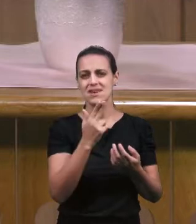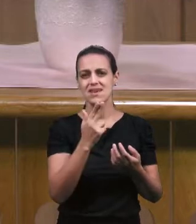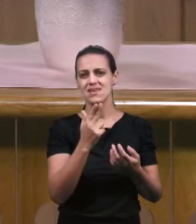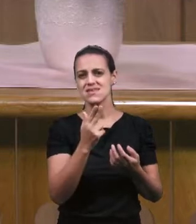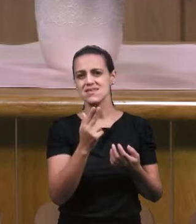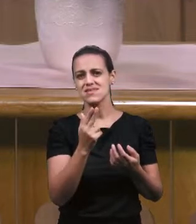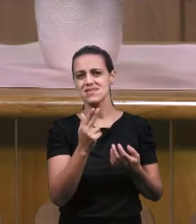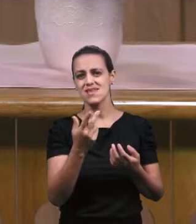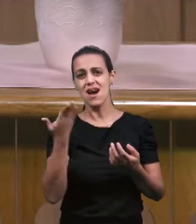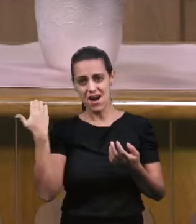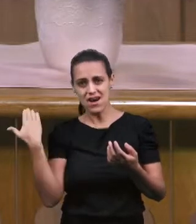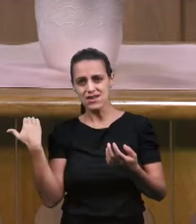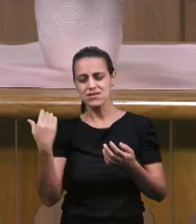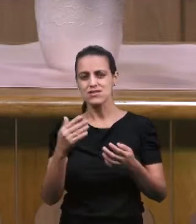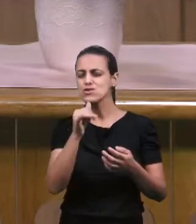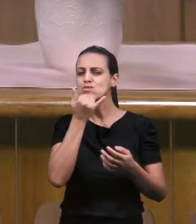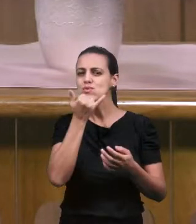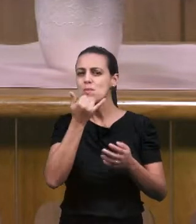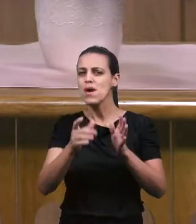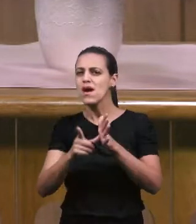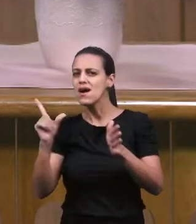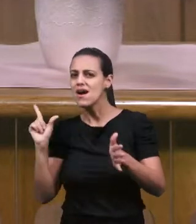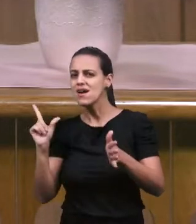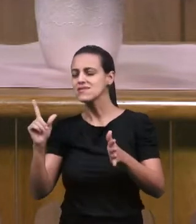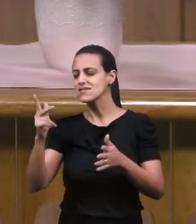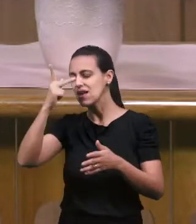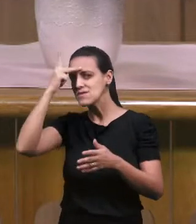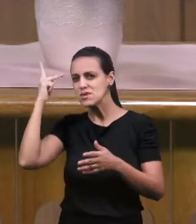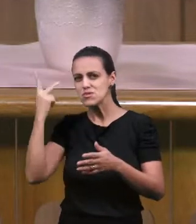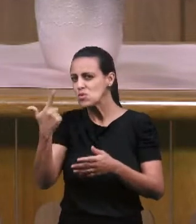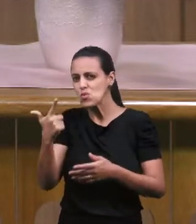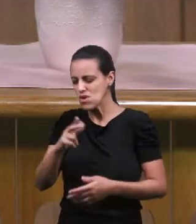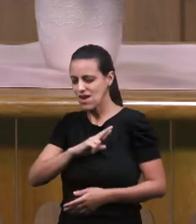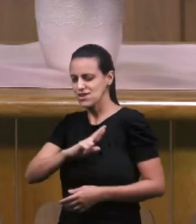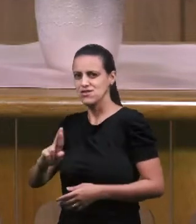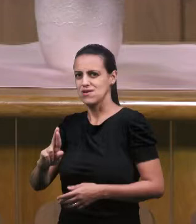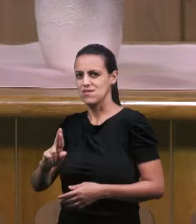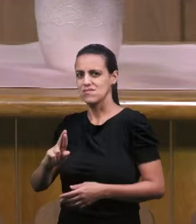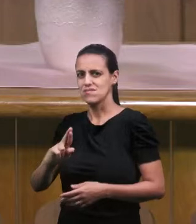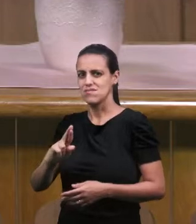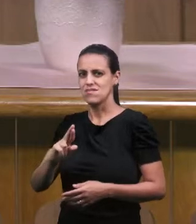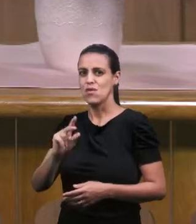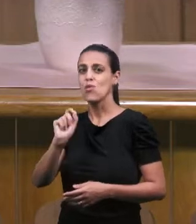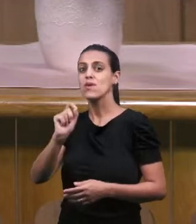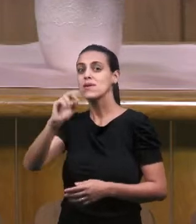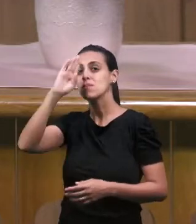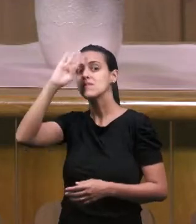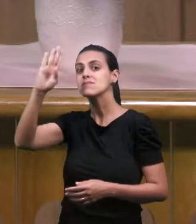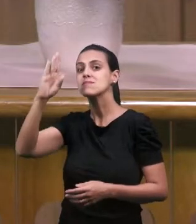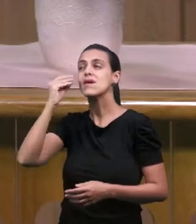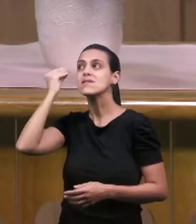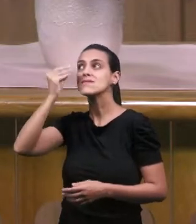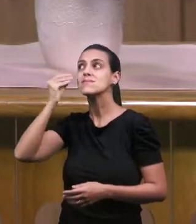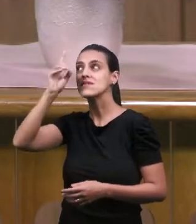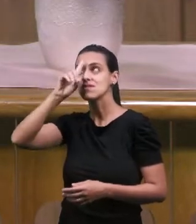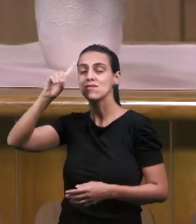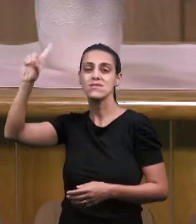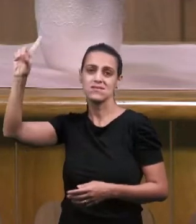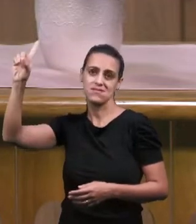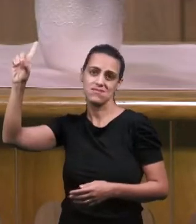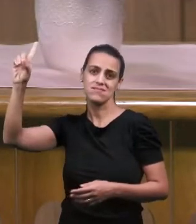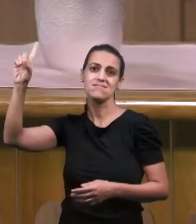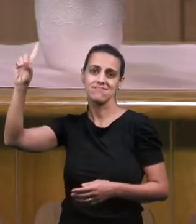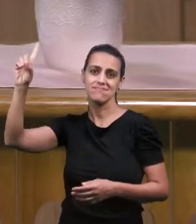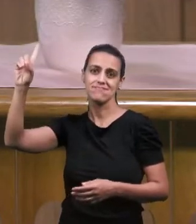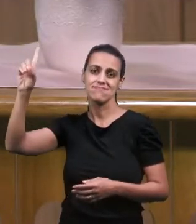Ils ne faisaient pas partie d'une religion. Parce que dans ce temps, il existait le paganisme, qui était